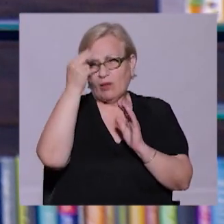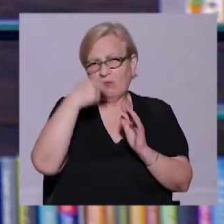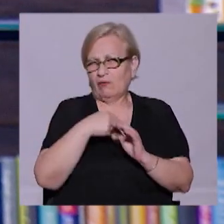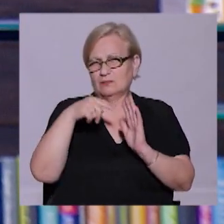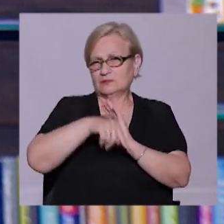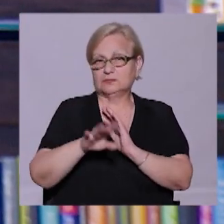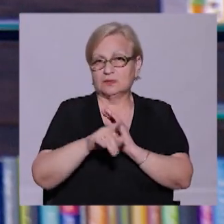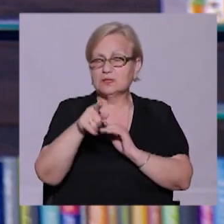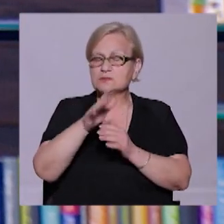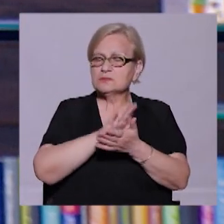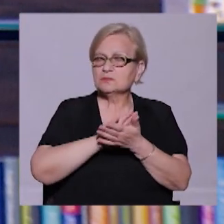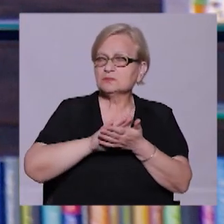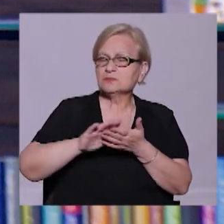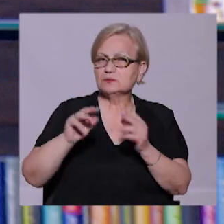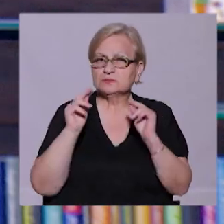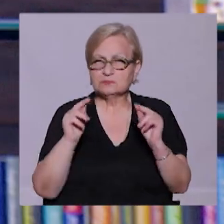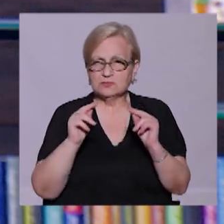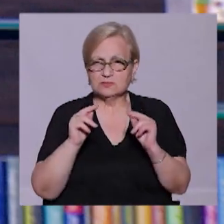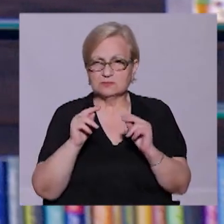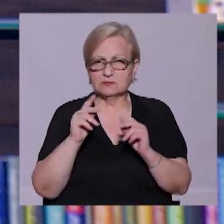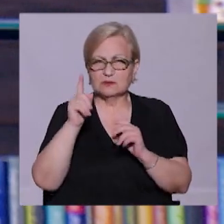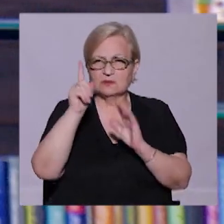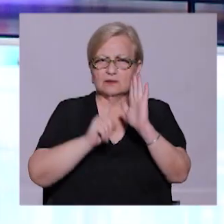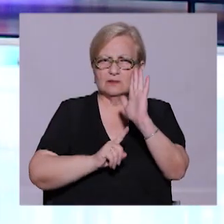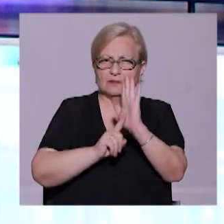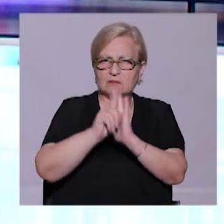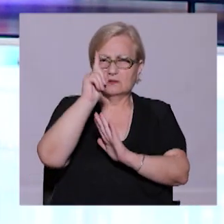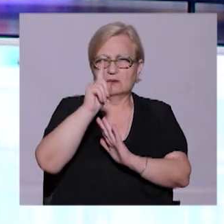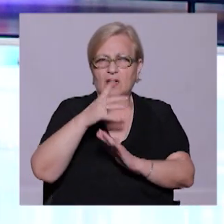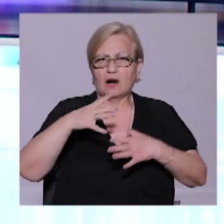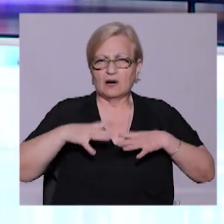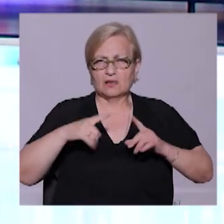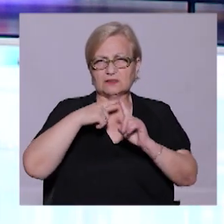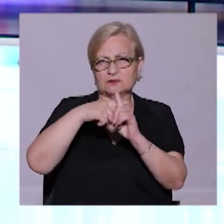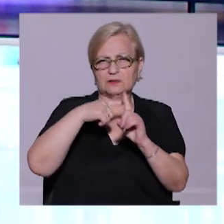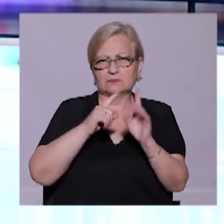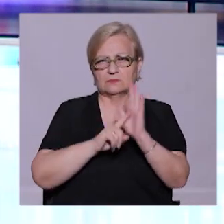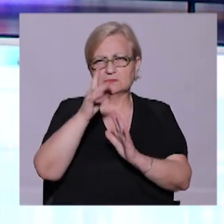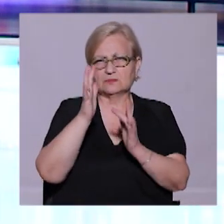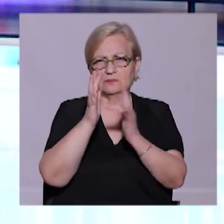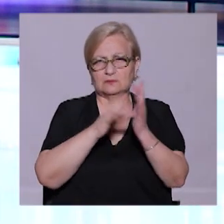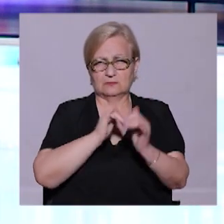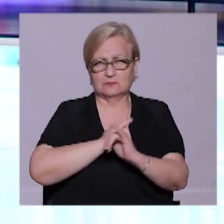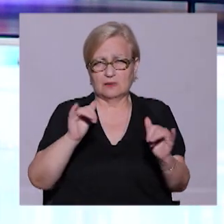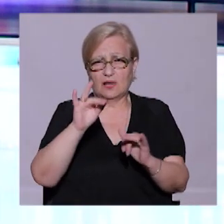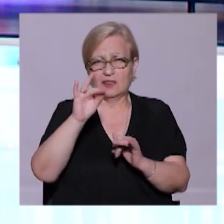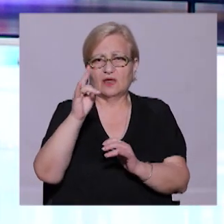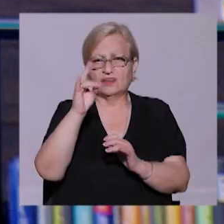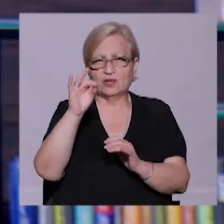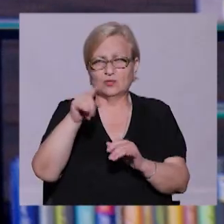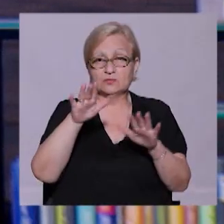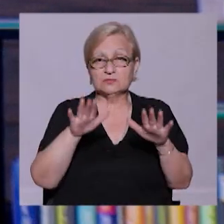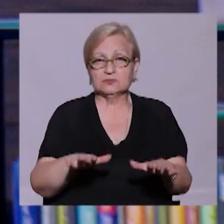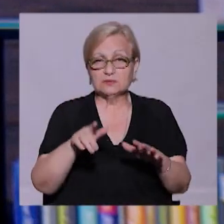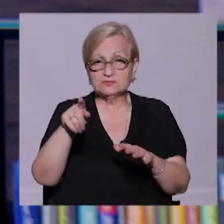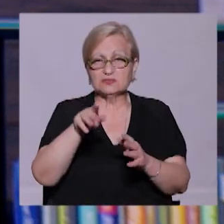რომ მისი სიწმინდის ლეგიტიმურობა არის მოყოლებული ნინოს ქართლში ჩამოსვლიდან ის ადგილი, სადაც ქრისტეს